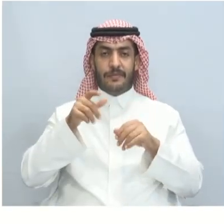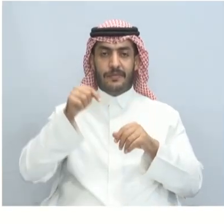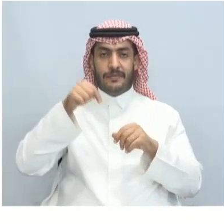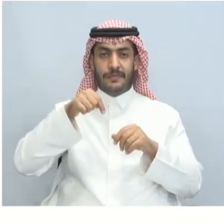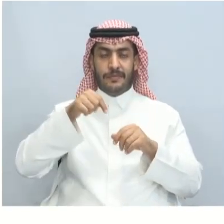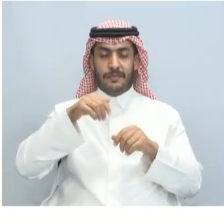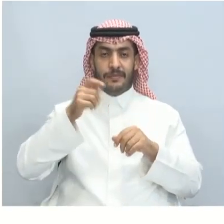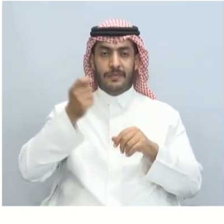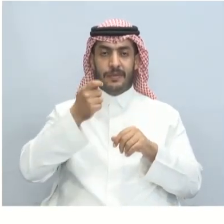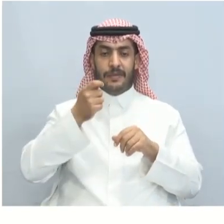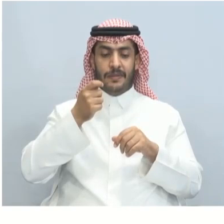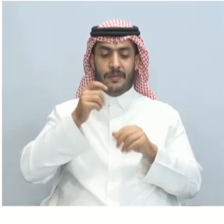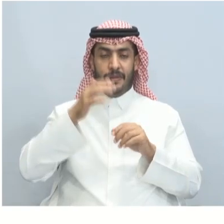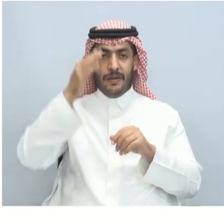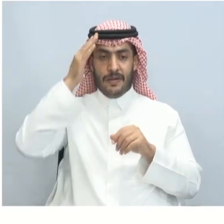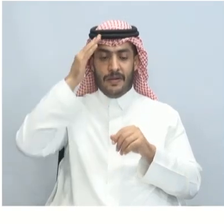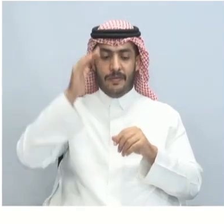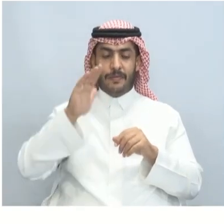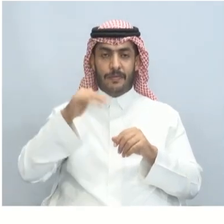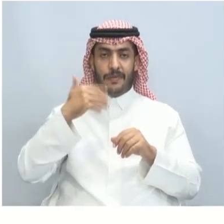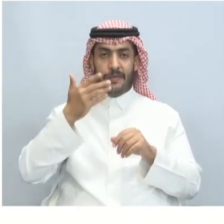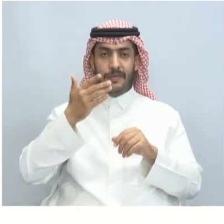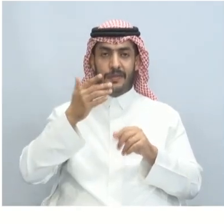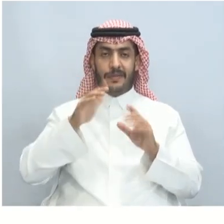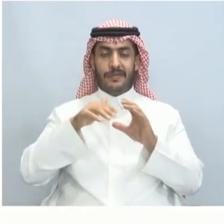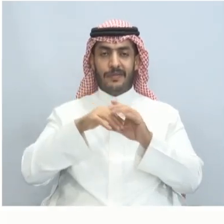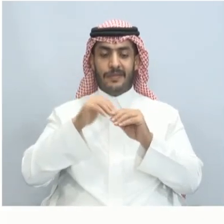الان نريد ان نكتب احداثيات الرؤوس بعد